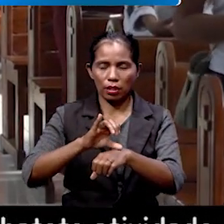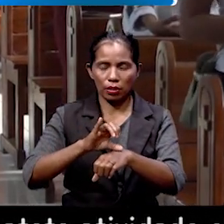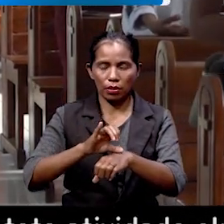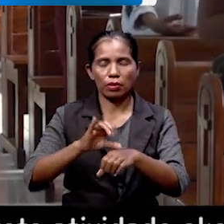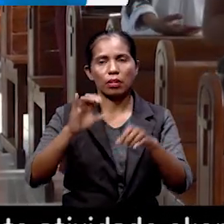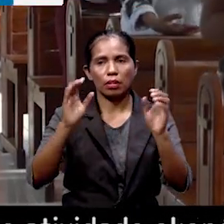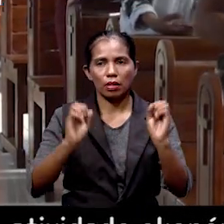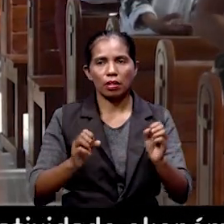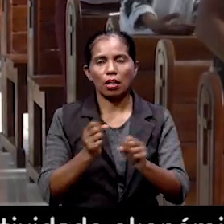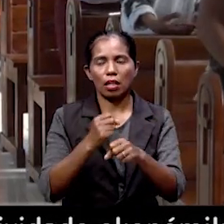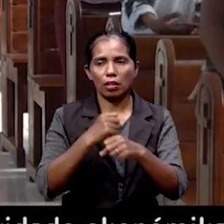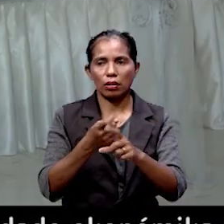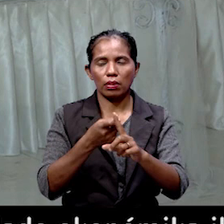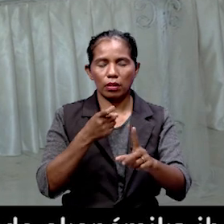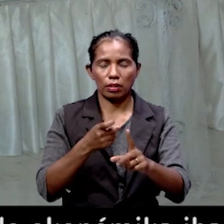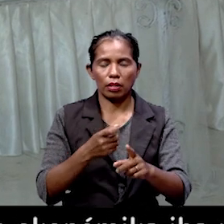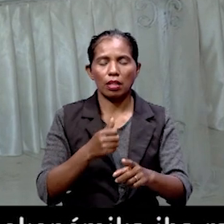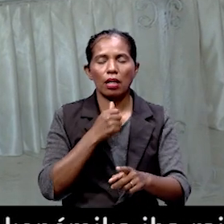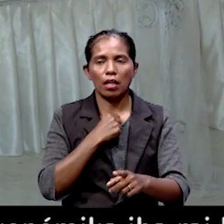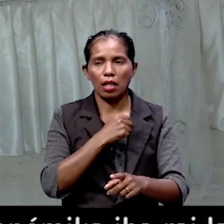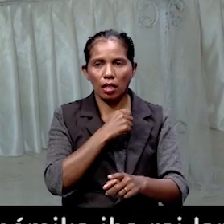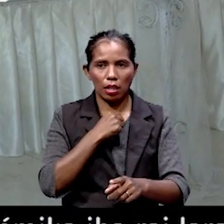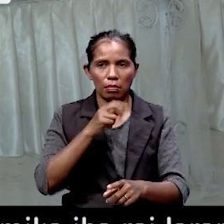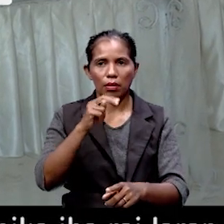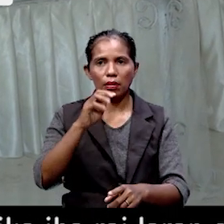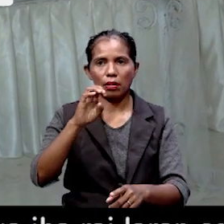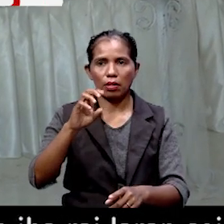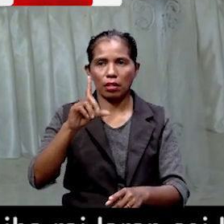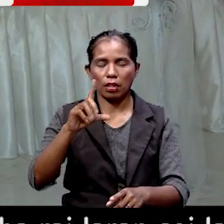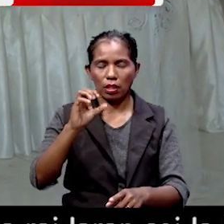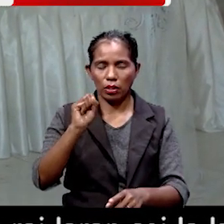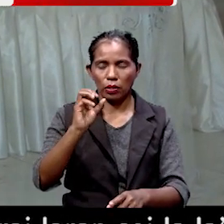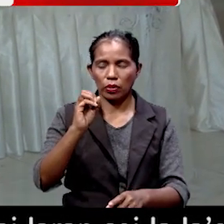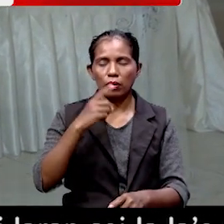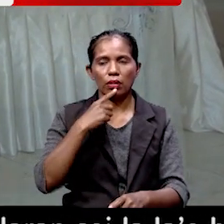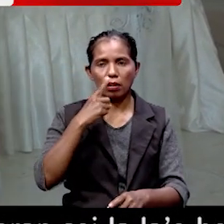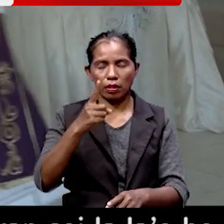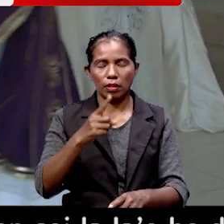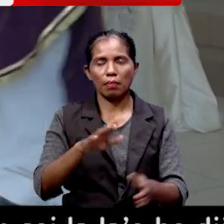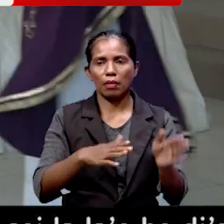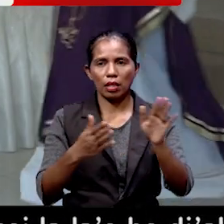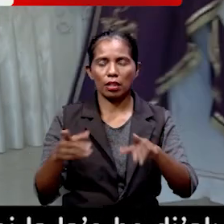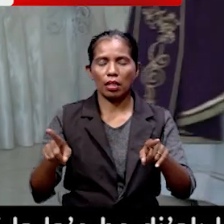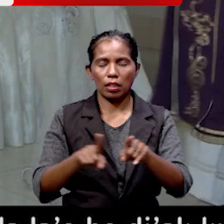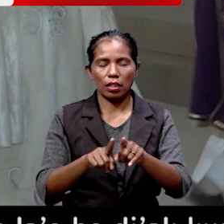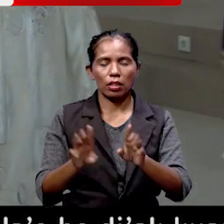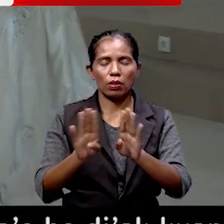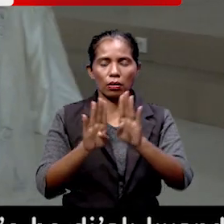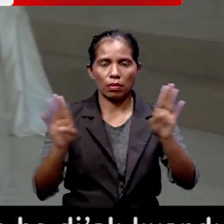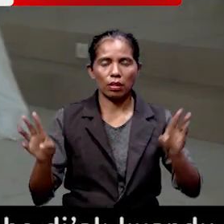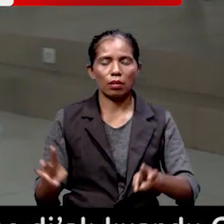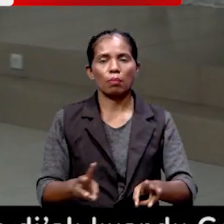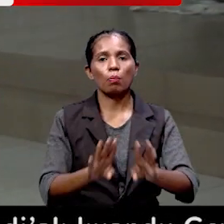ne bedirizi husi Padre Nelson Suarez. Iha omilia Padre Nelson Suarez considera matene nudar odamatan bot ba Emma